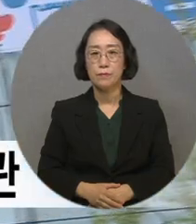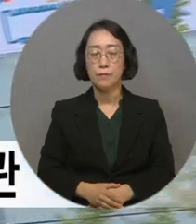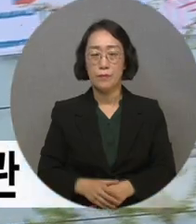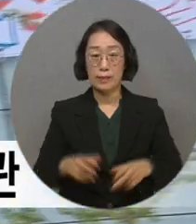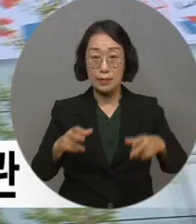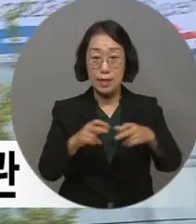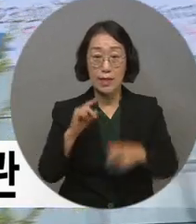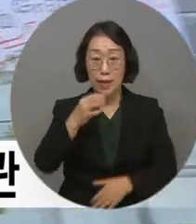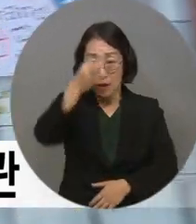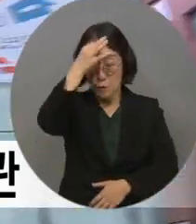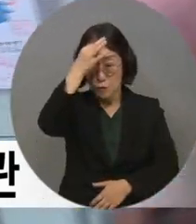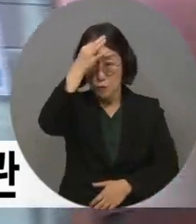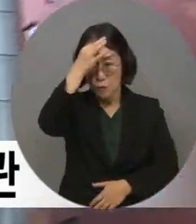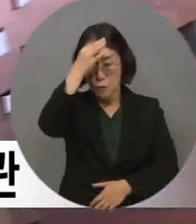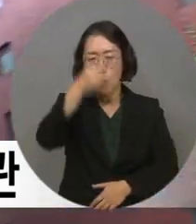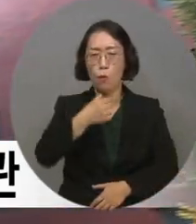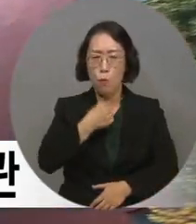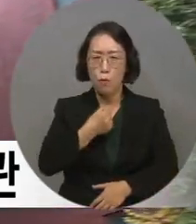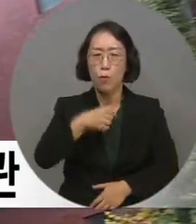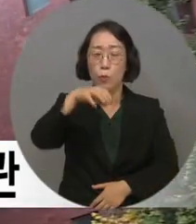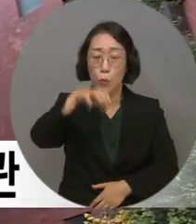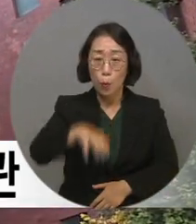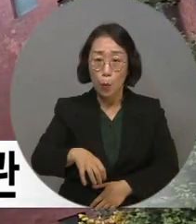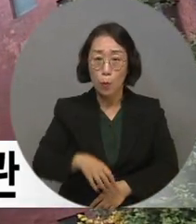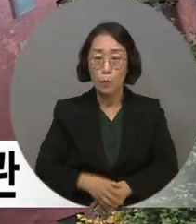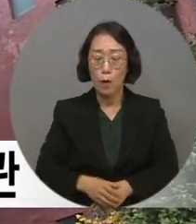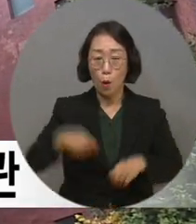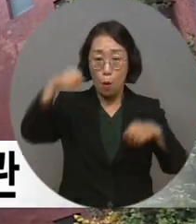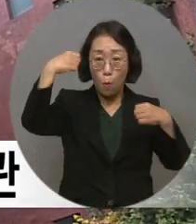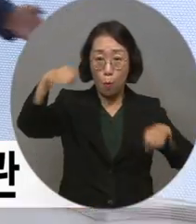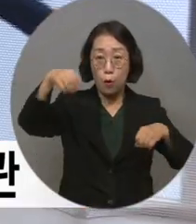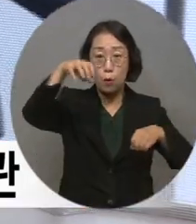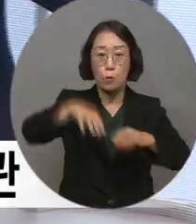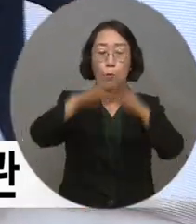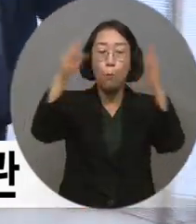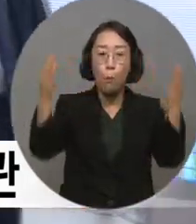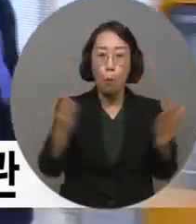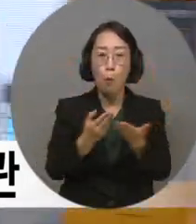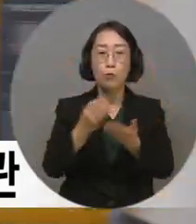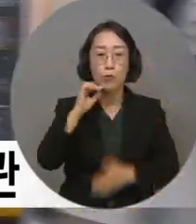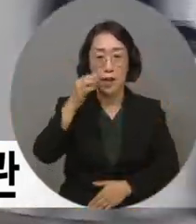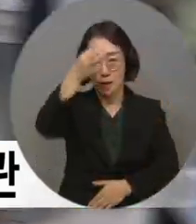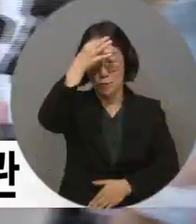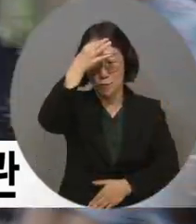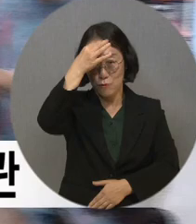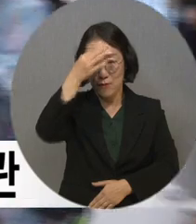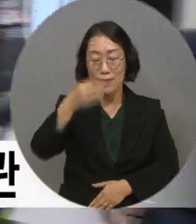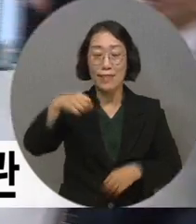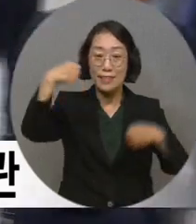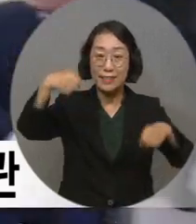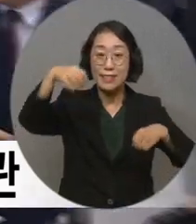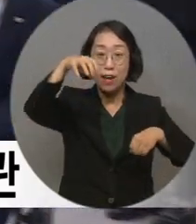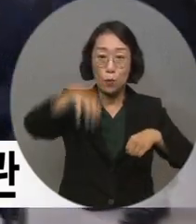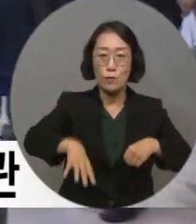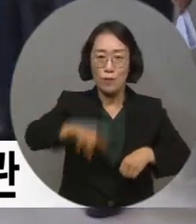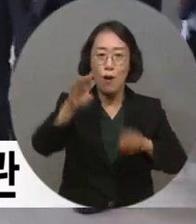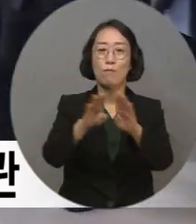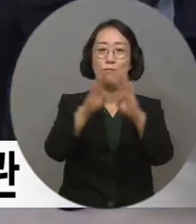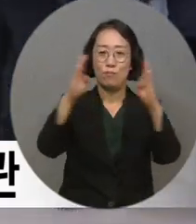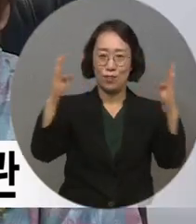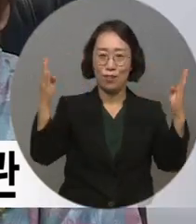장애 예술인들이 꿈꾸던 표준 공연장인 모두예술극장이 지난 24일 국내에 처음으로 문을